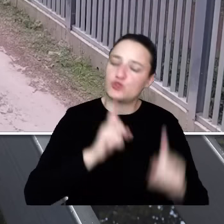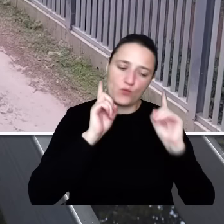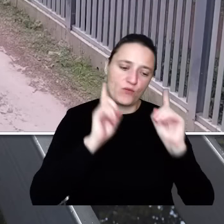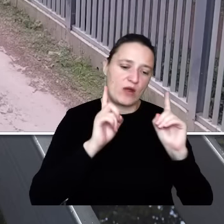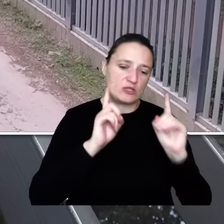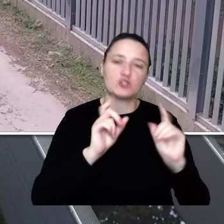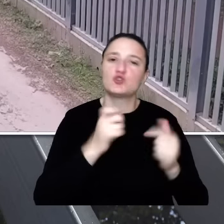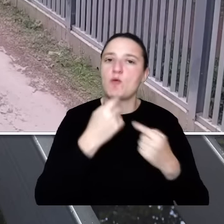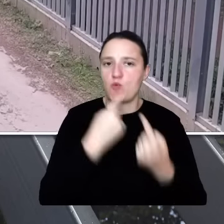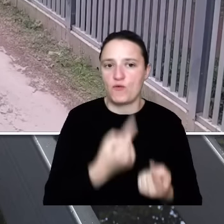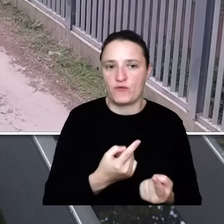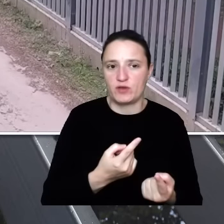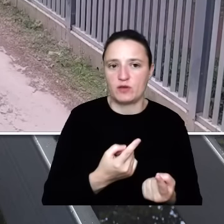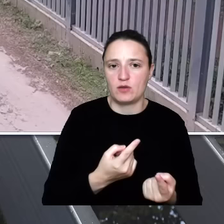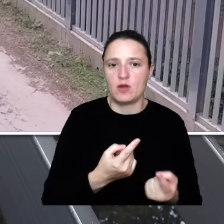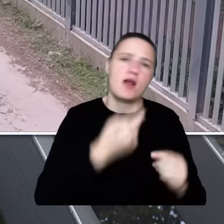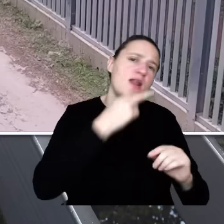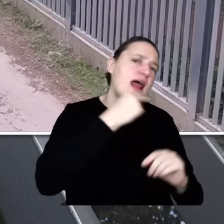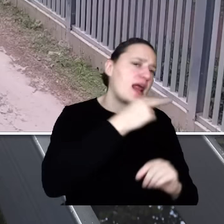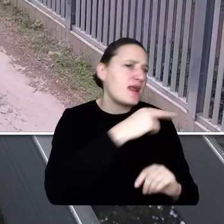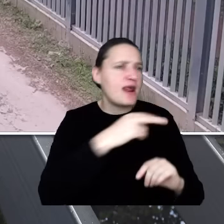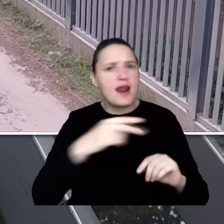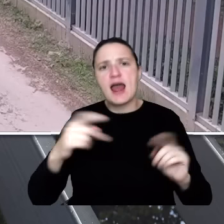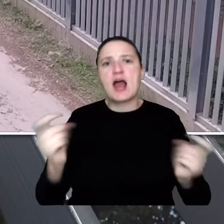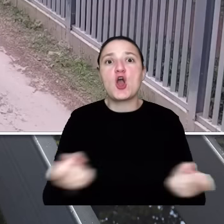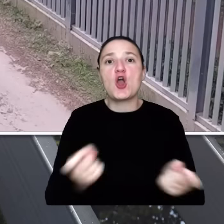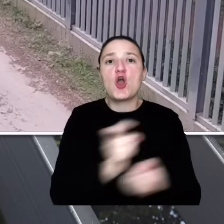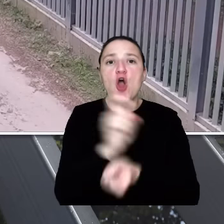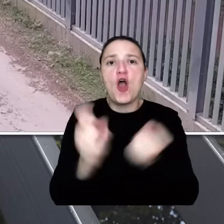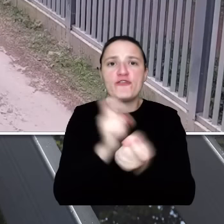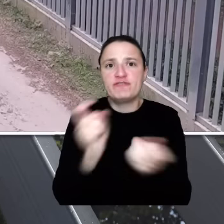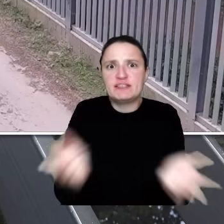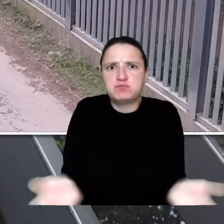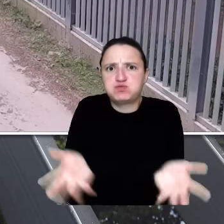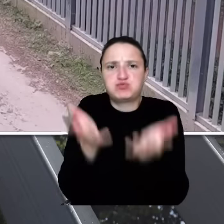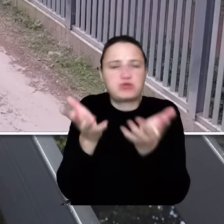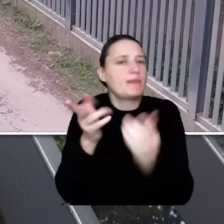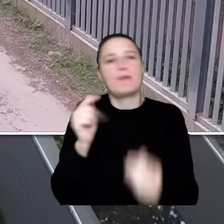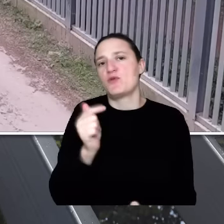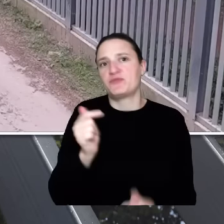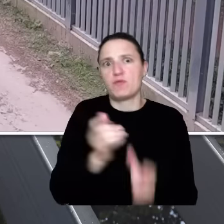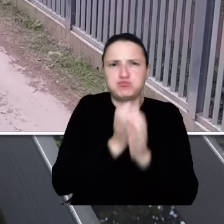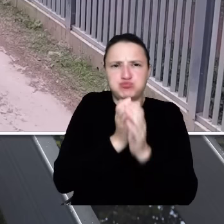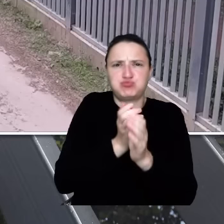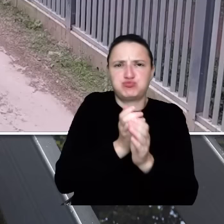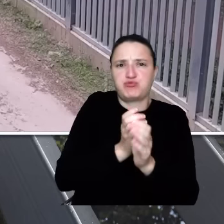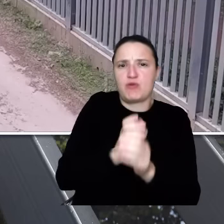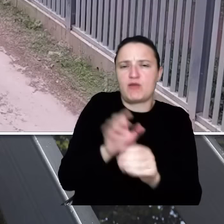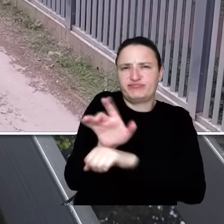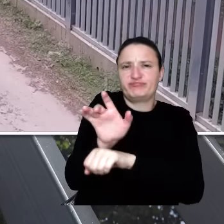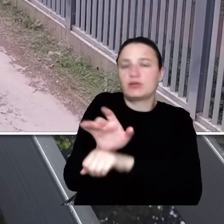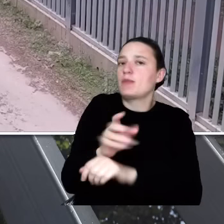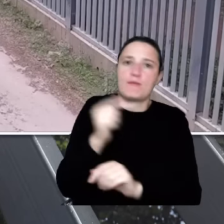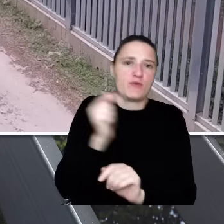i eskalowanie epitetami mocnymi.